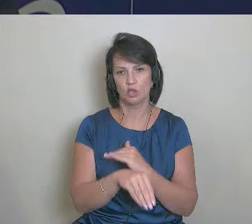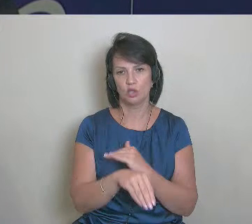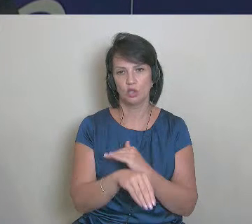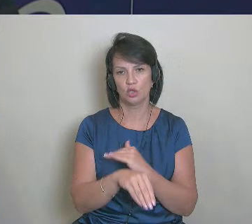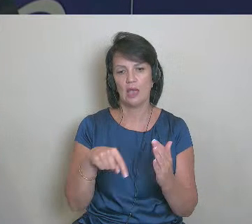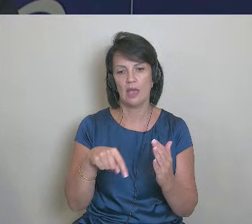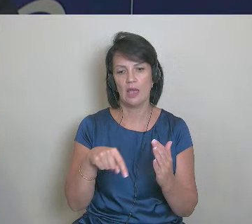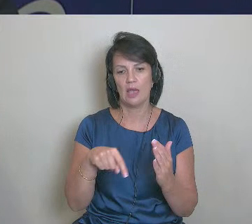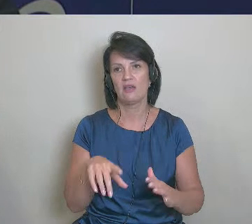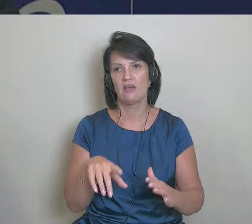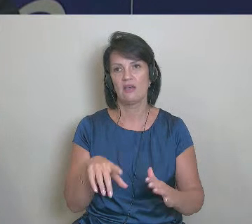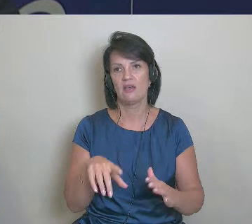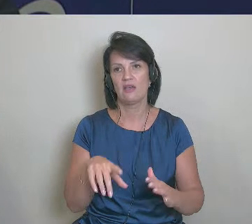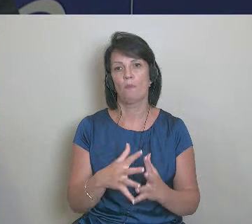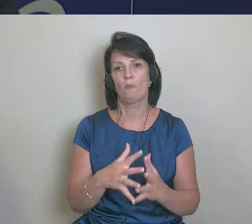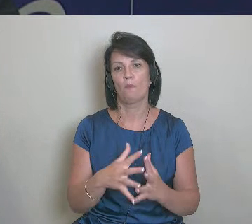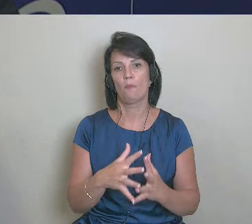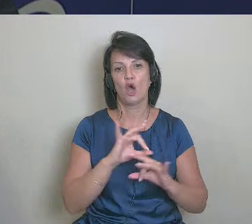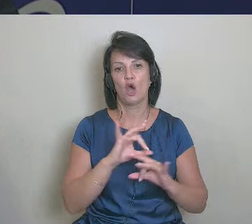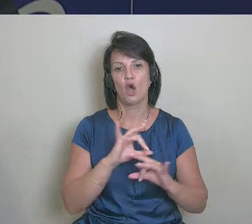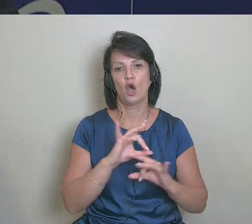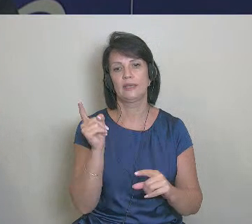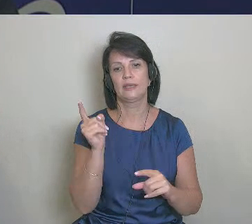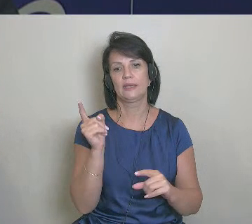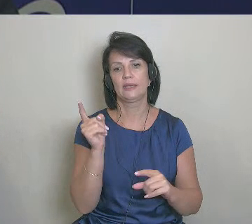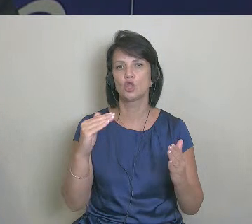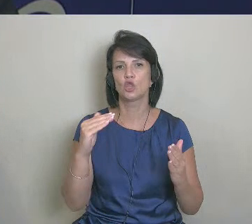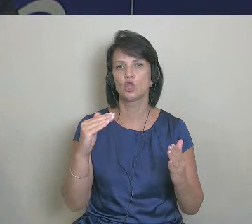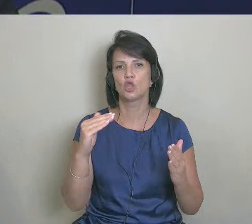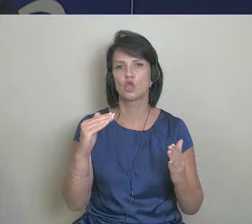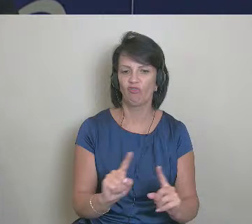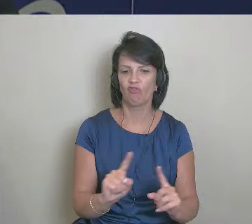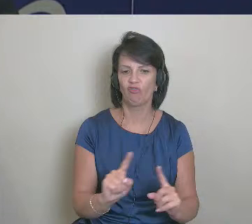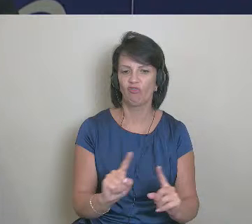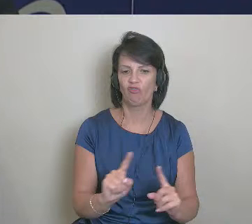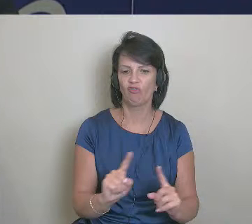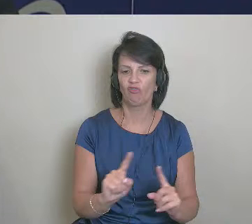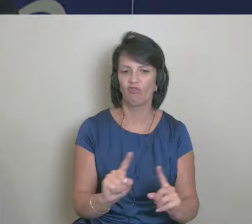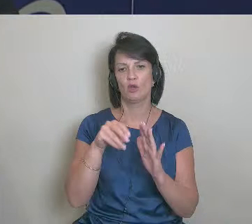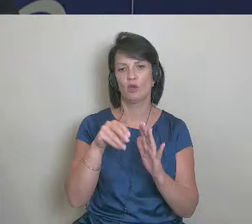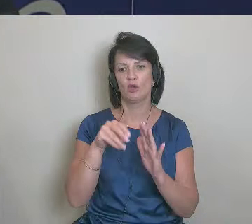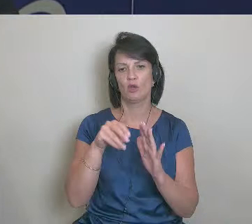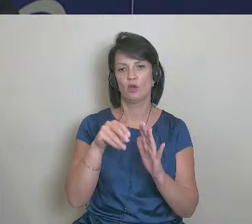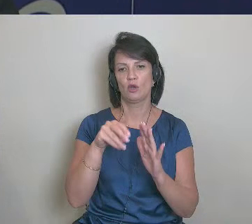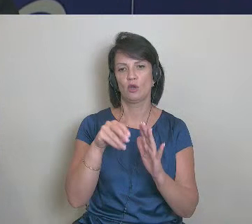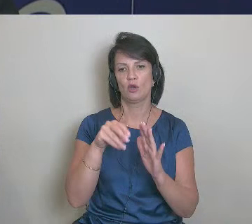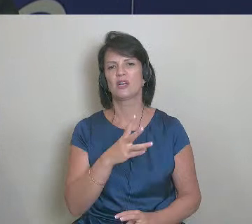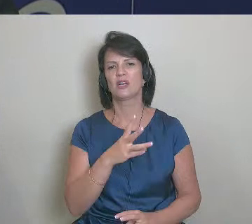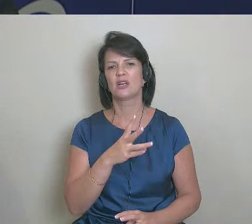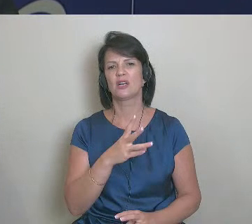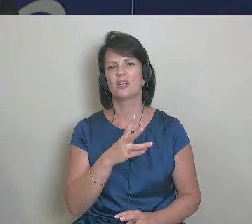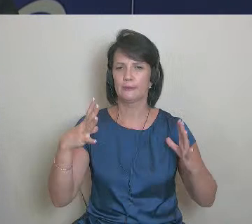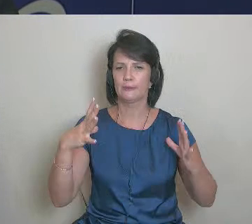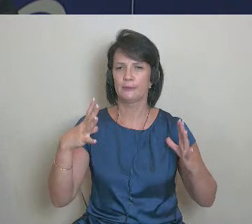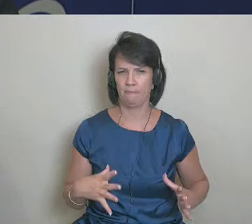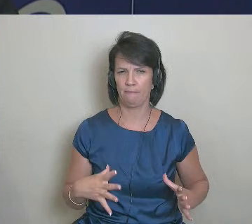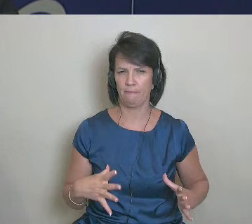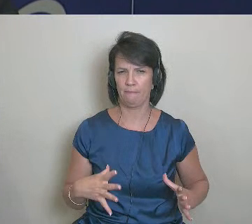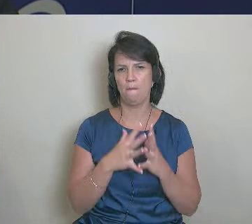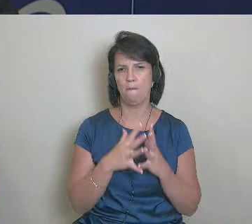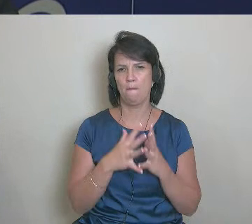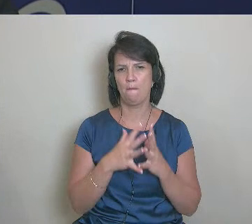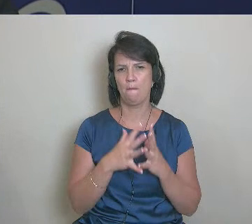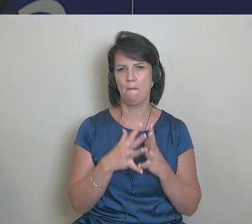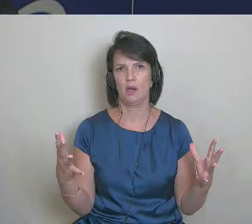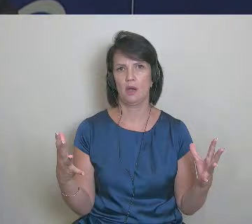щоб максимально роз'яснити ті новели виборчого законодавства, побажати всім терпіння і